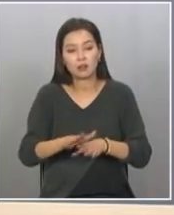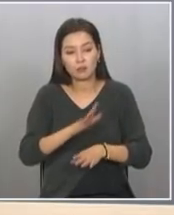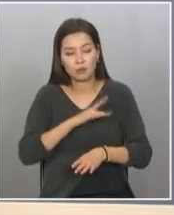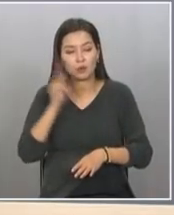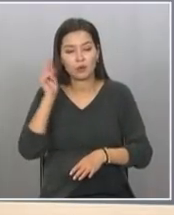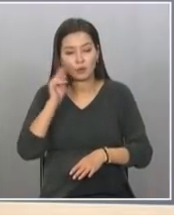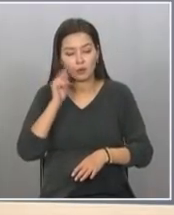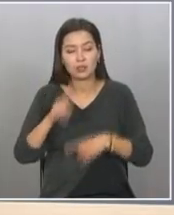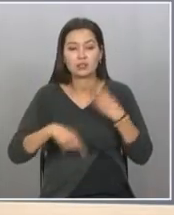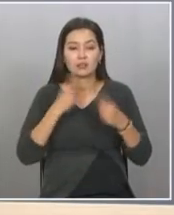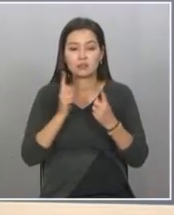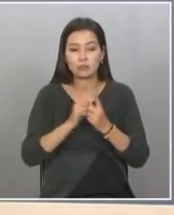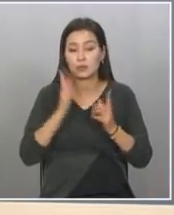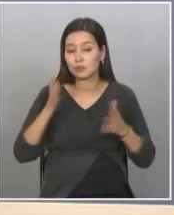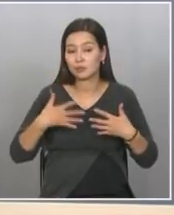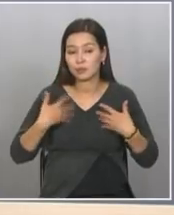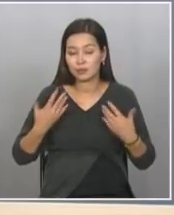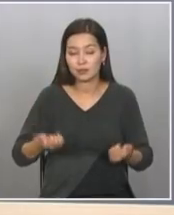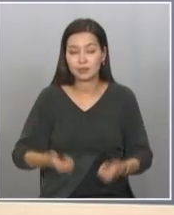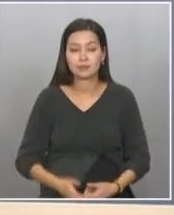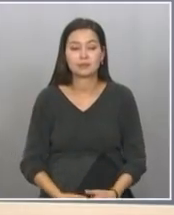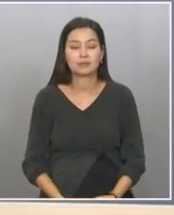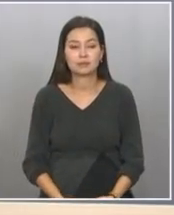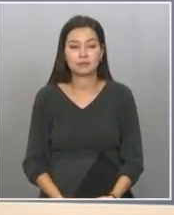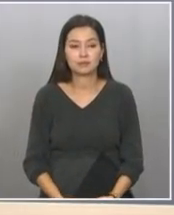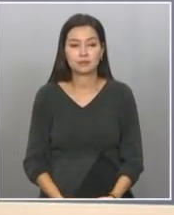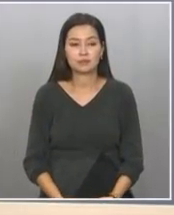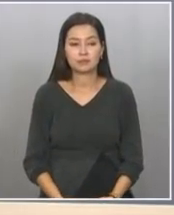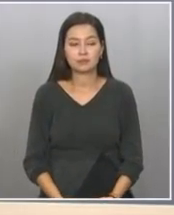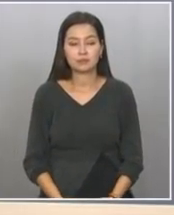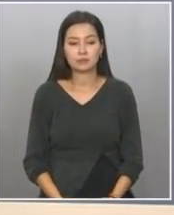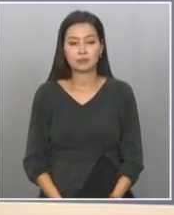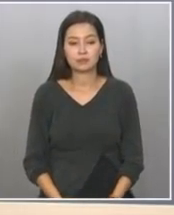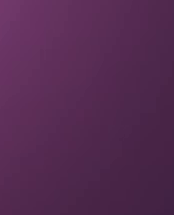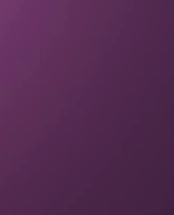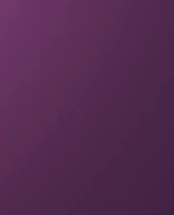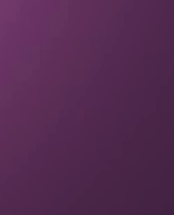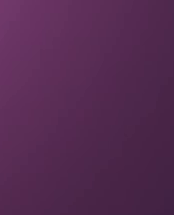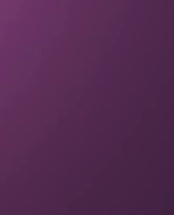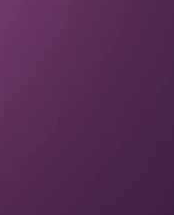А на сегодня наш урок подошел к концу. До встречи на следующем уроке.